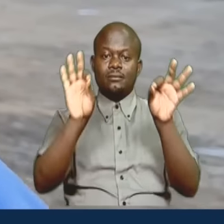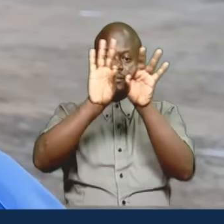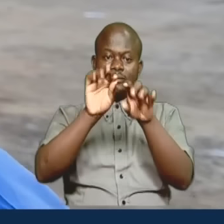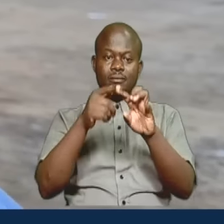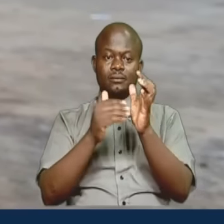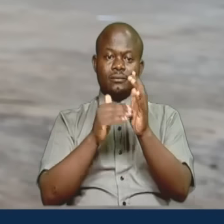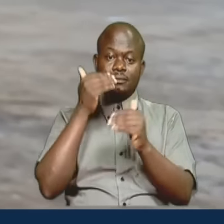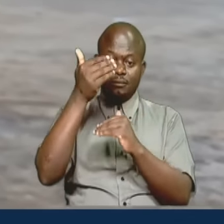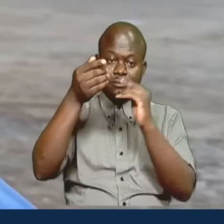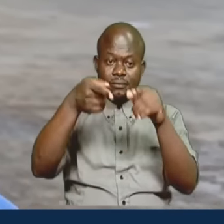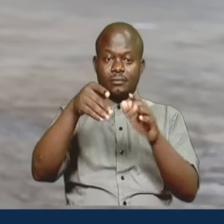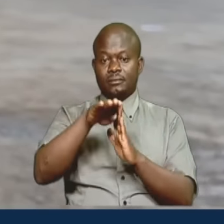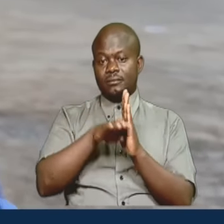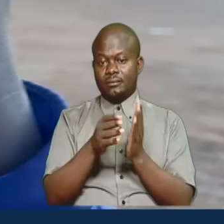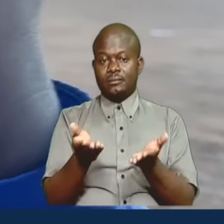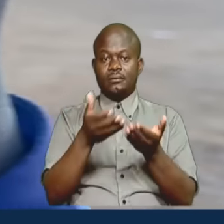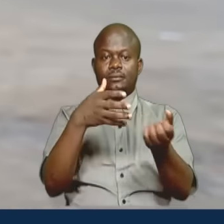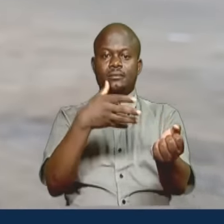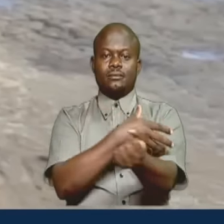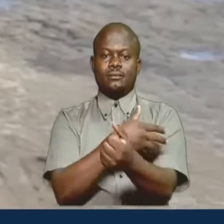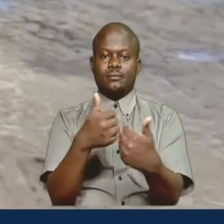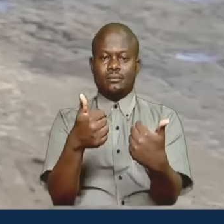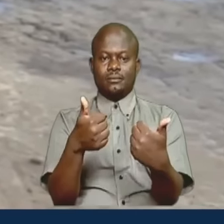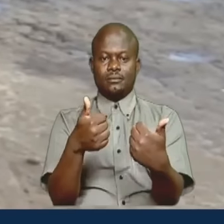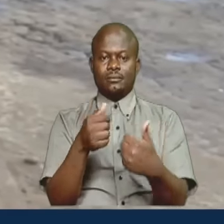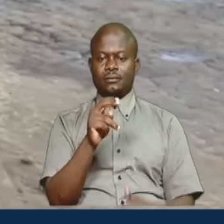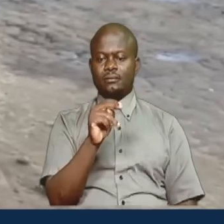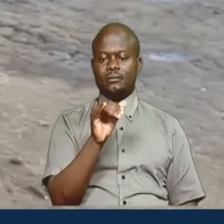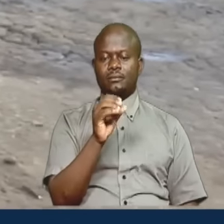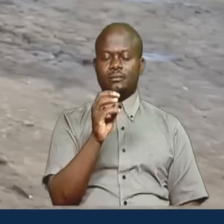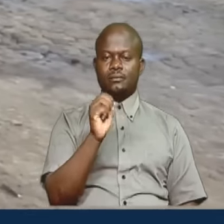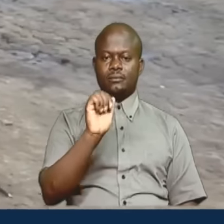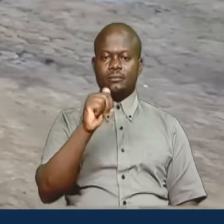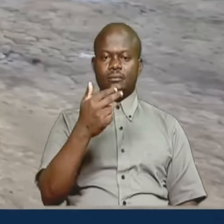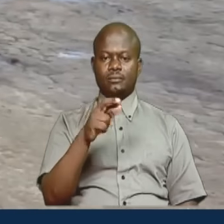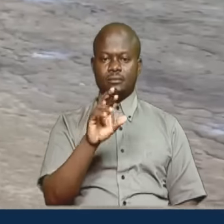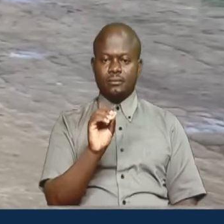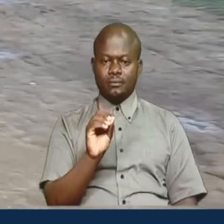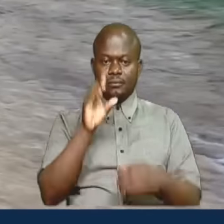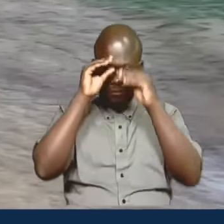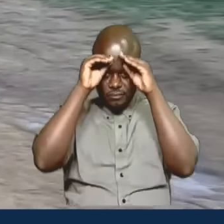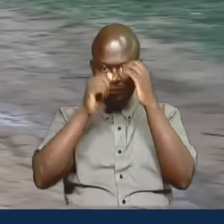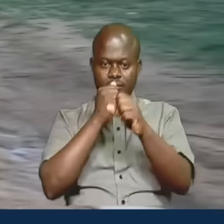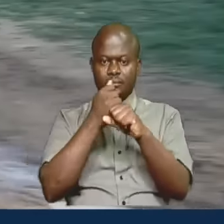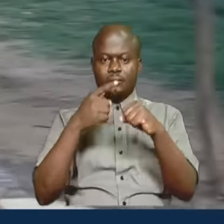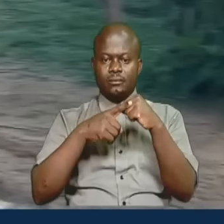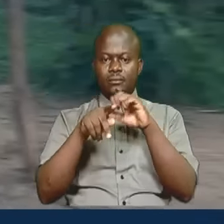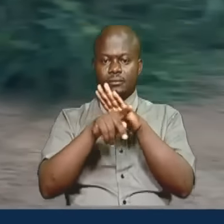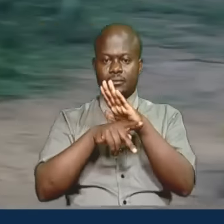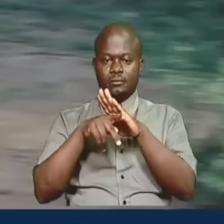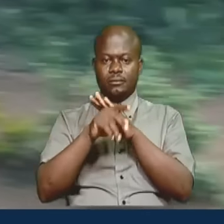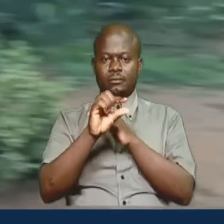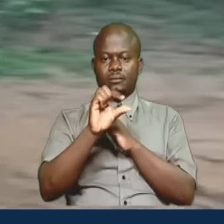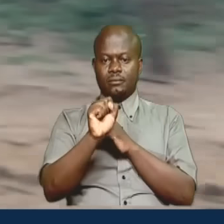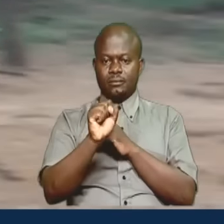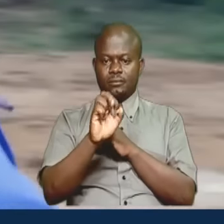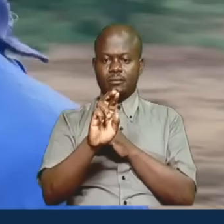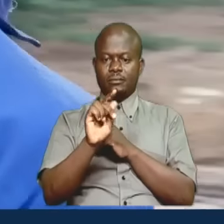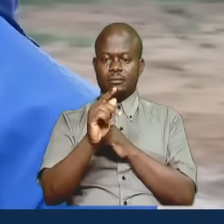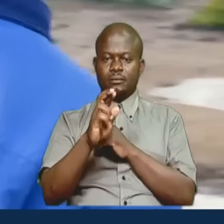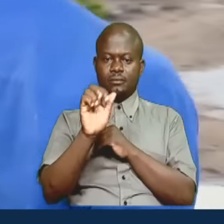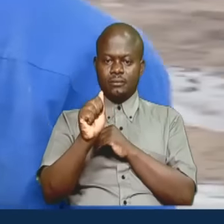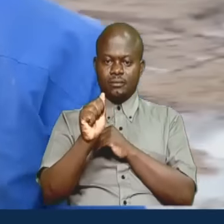bazaniye nzamurabushobozi. Niyo Mahoro Christine, umukobwa w'imyaka 15 wiga mu mwaka wa gatandatu w'amashuri abanza GS Rukira Mwogo